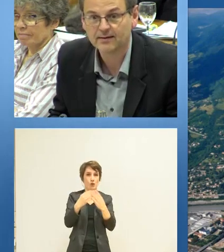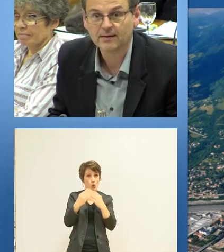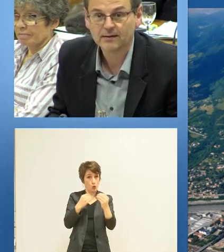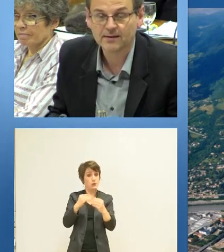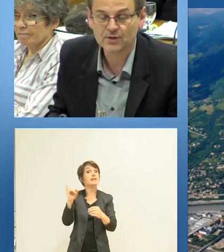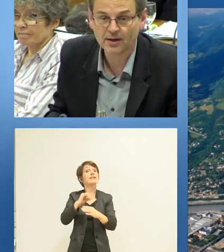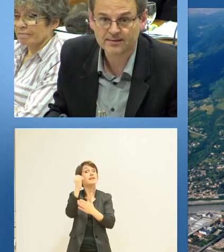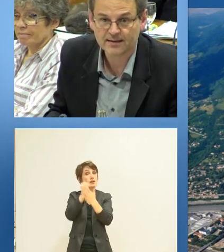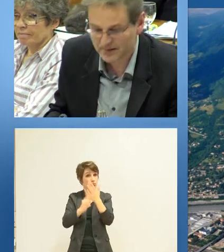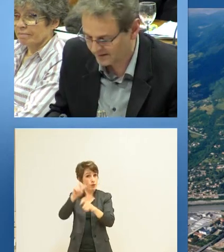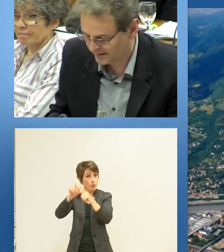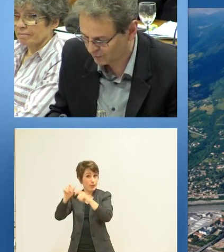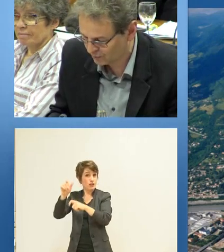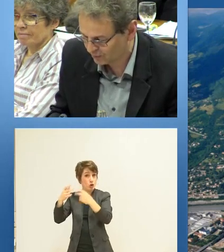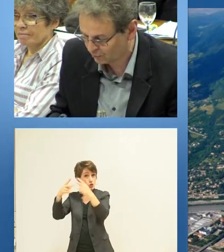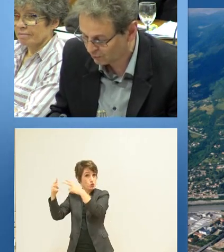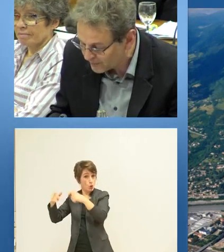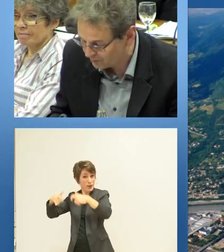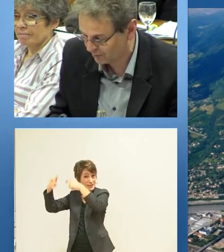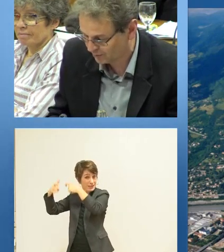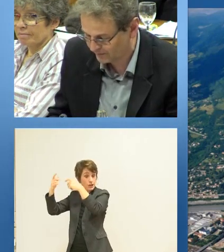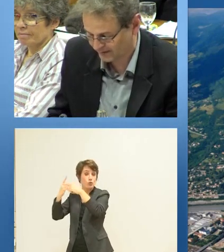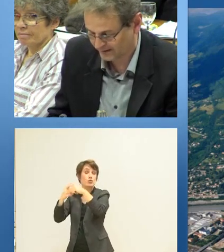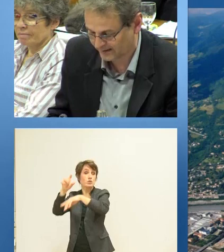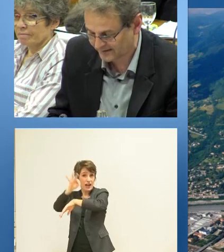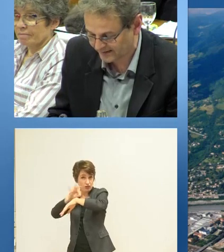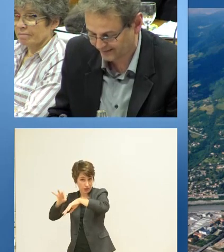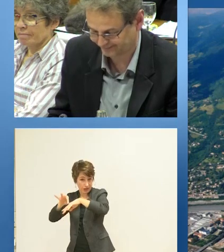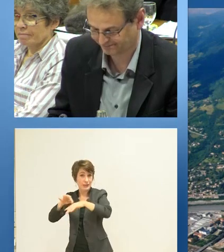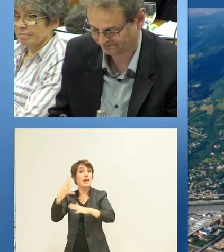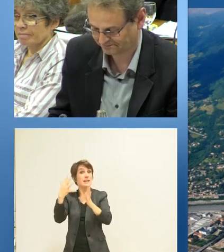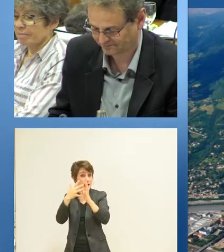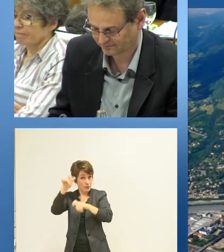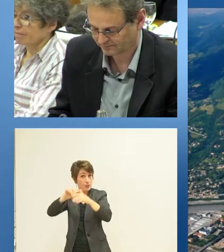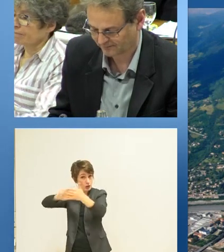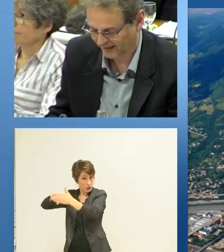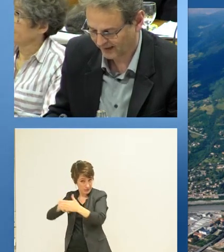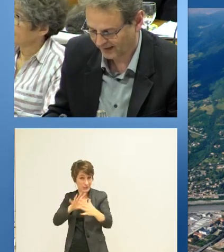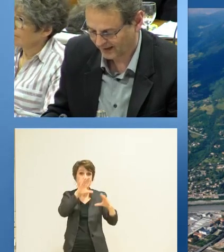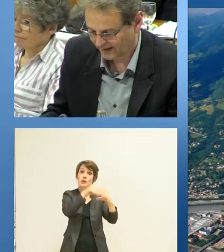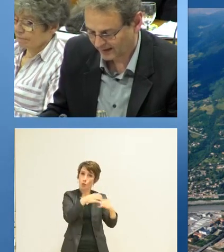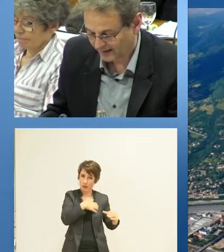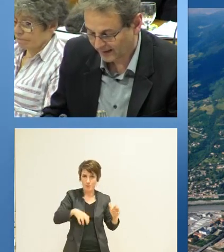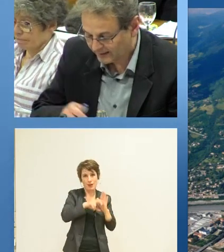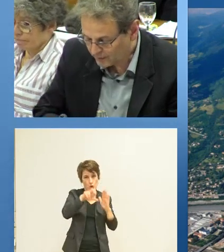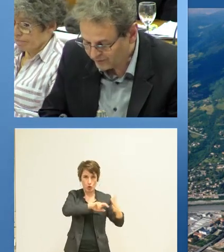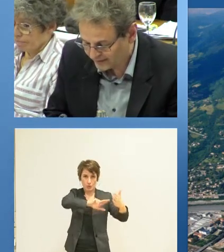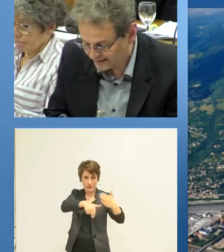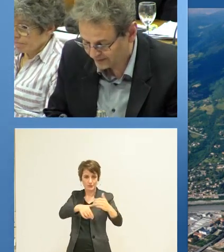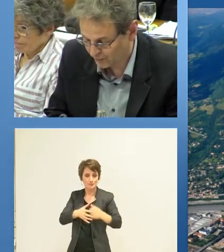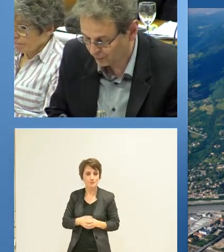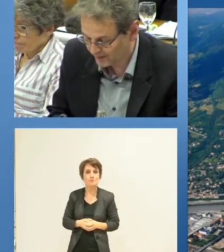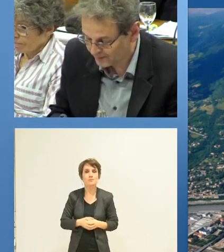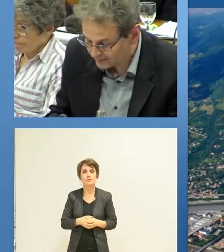qui a déjà 5000 signatures dont le maire de grenoble qui a signé à la coop